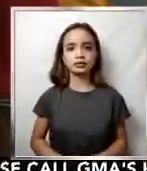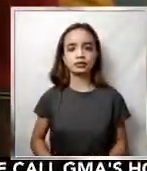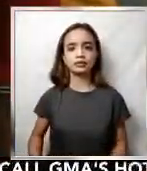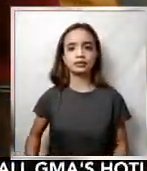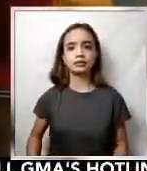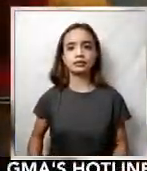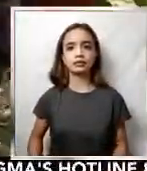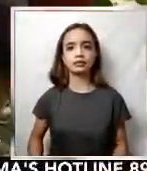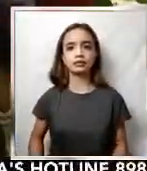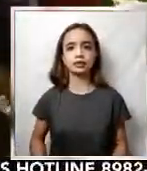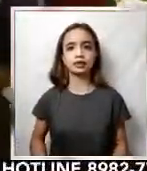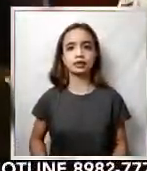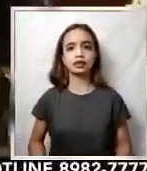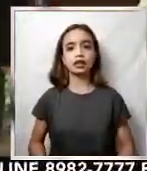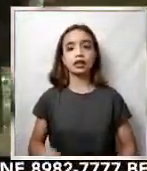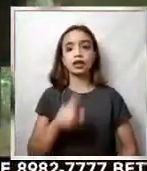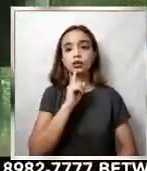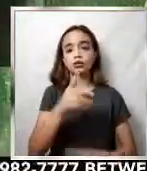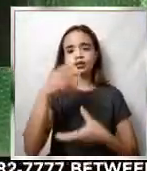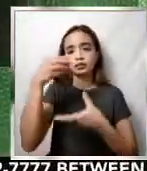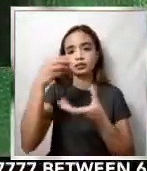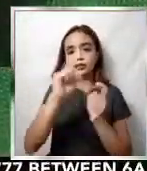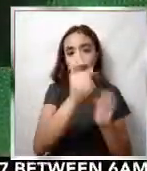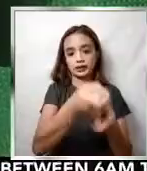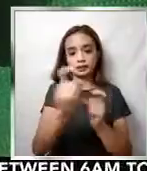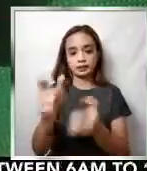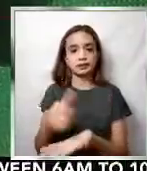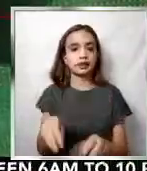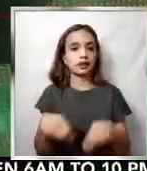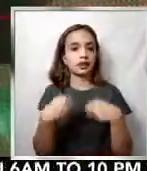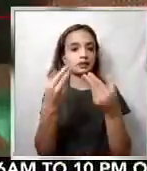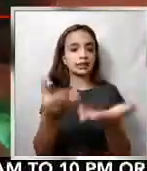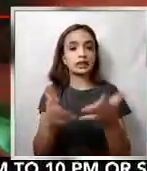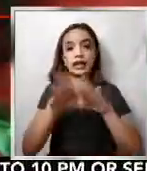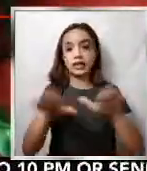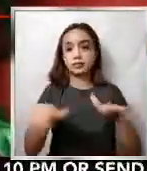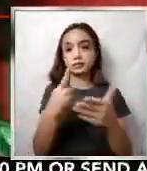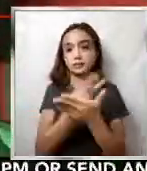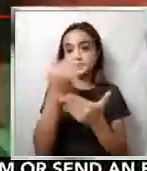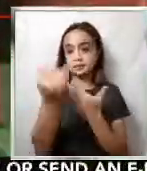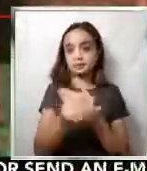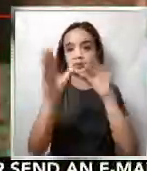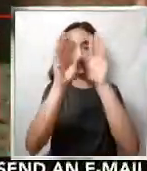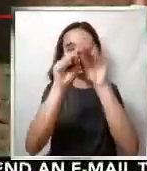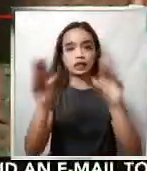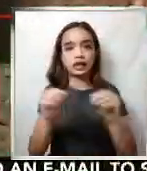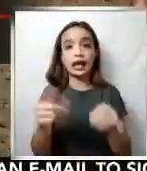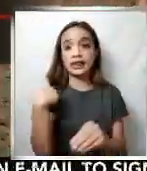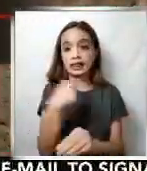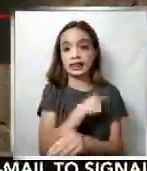Sa loob ng Give a Gift Alay sa Batang Pinoy Christmas Project, tayo nakapagbigay ng